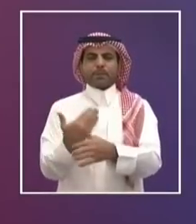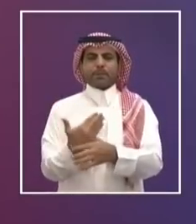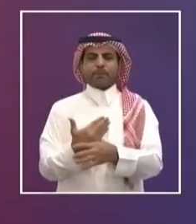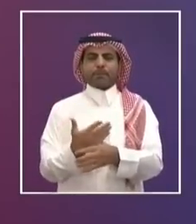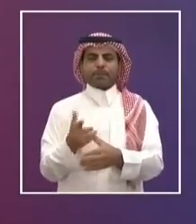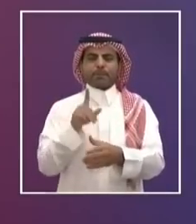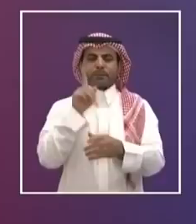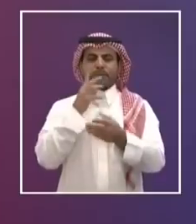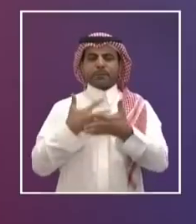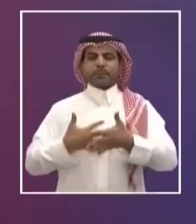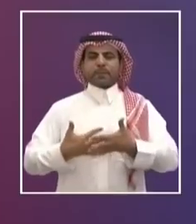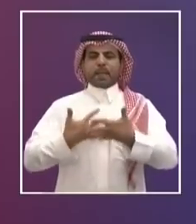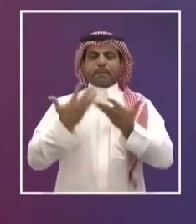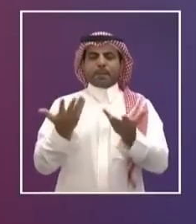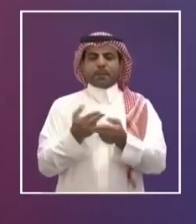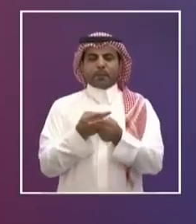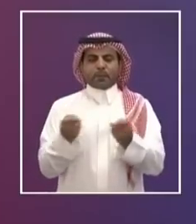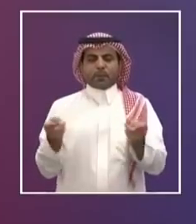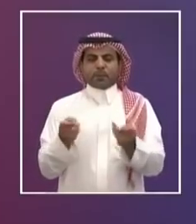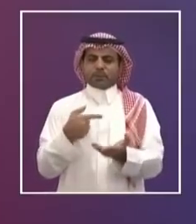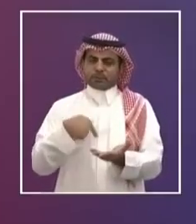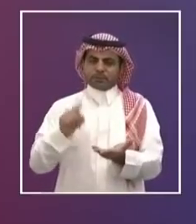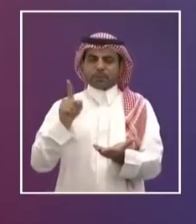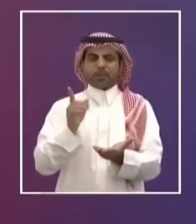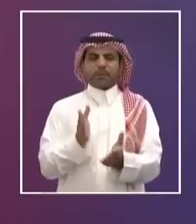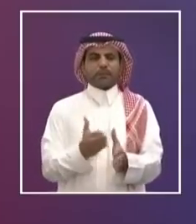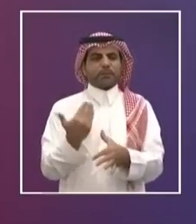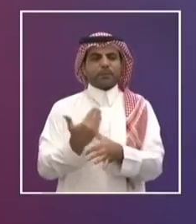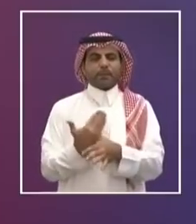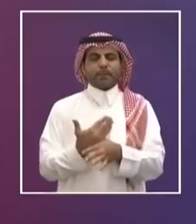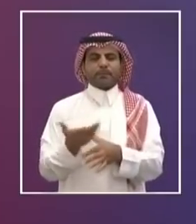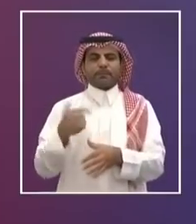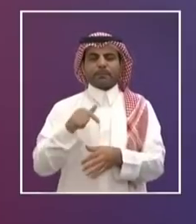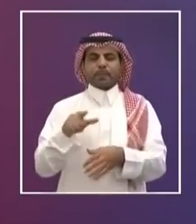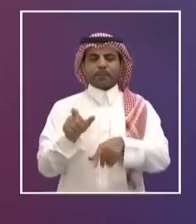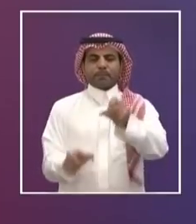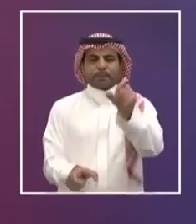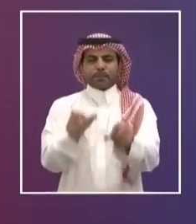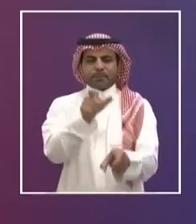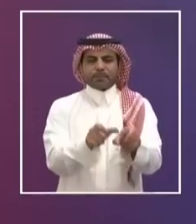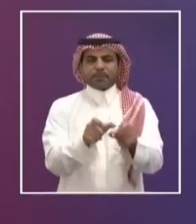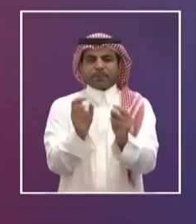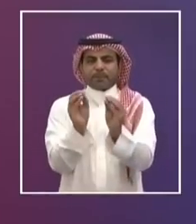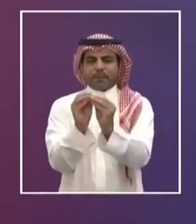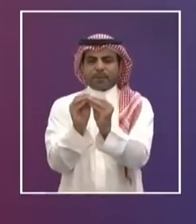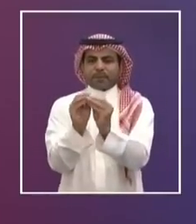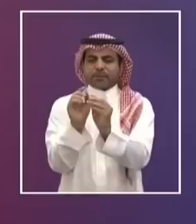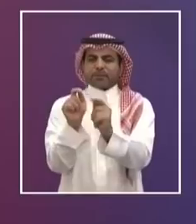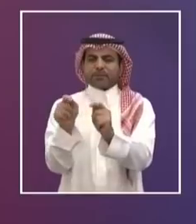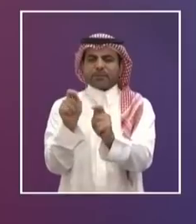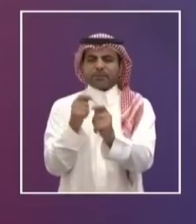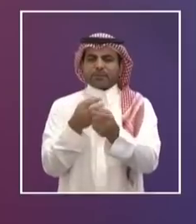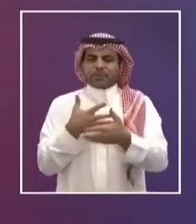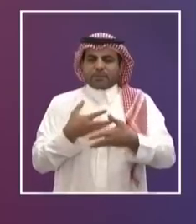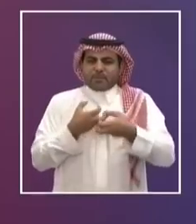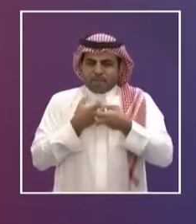التعبير على مشاعرهم بالشكل الصحيح للأشخاص الذين يثقون بهم